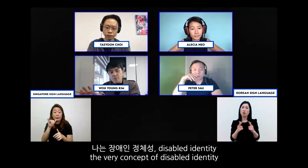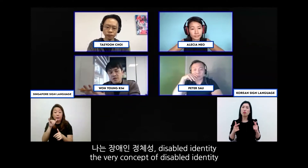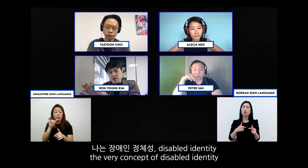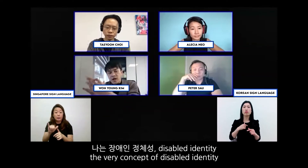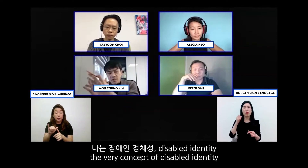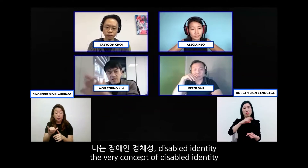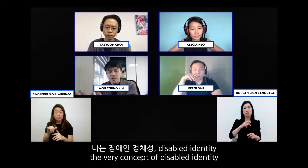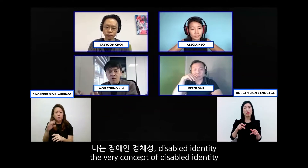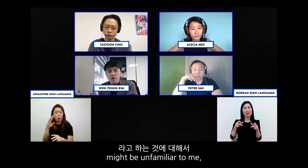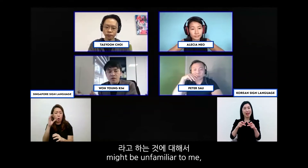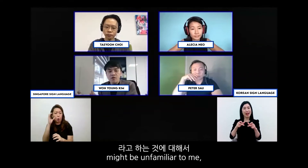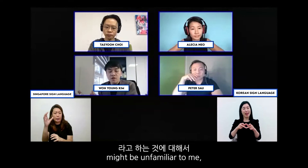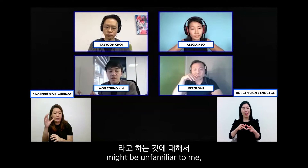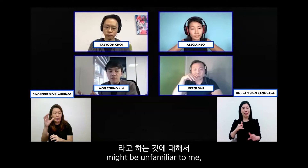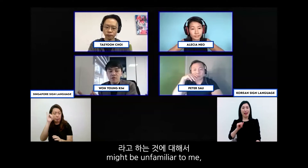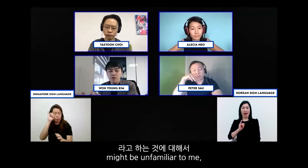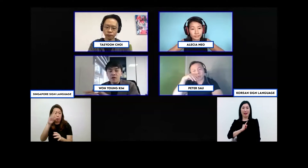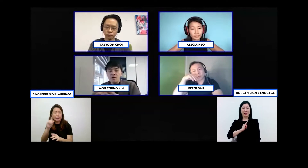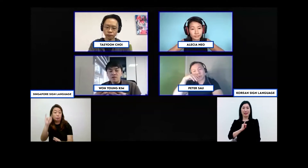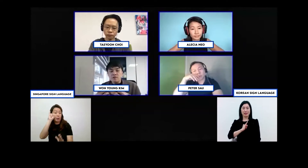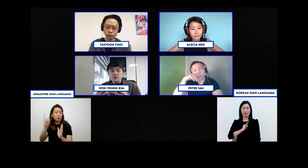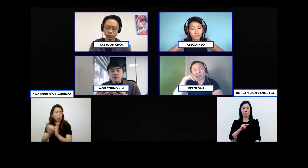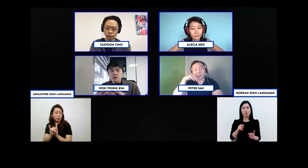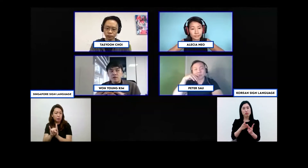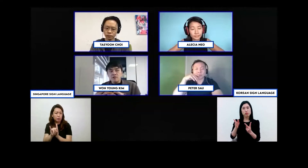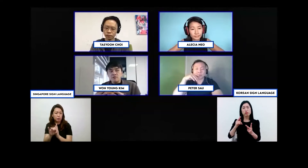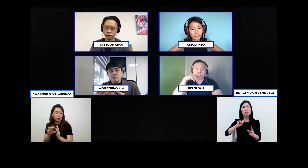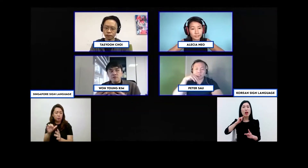그러니까 disability identity라고 하는 것에 대해서